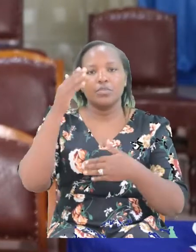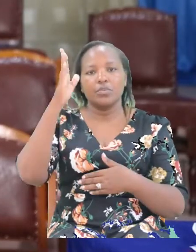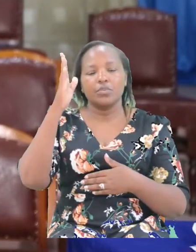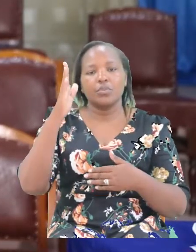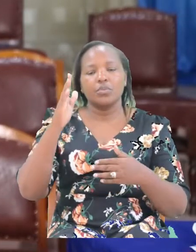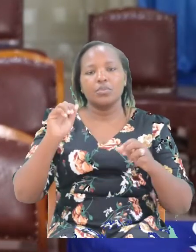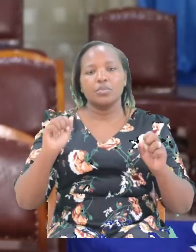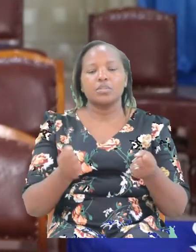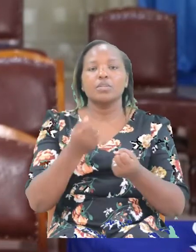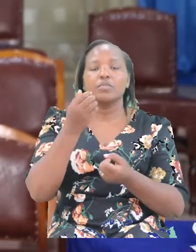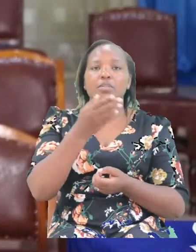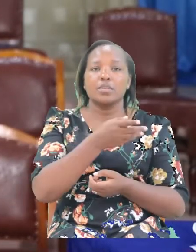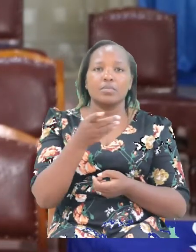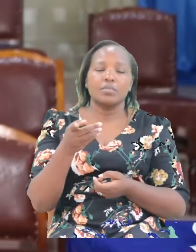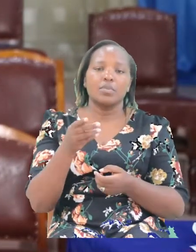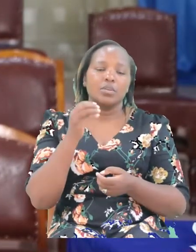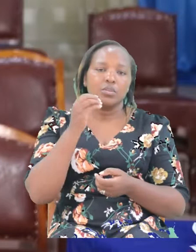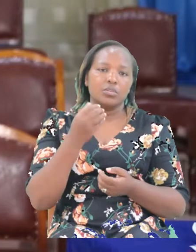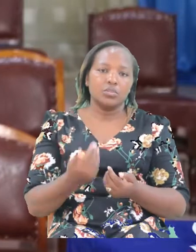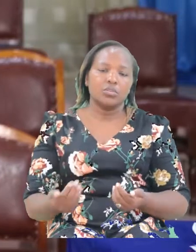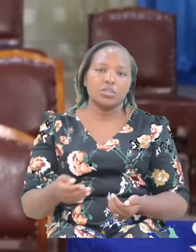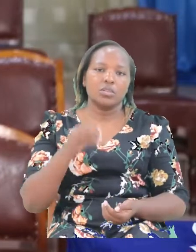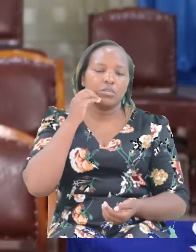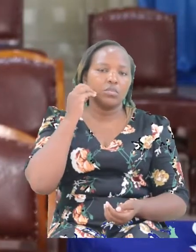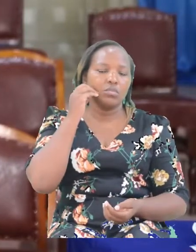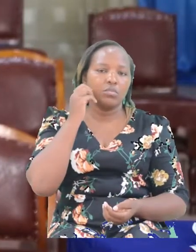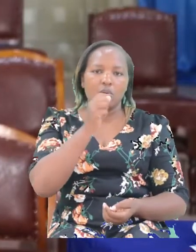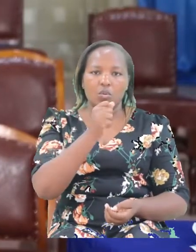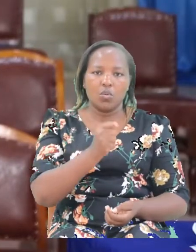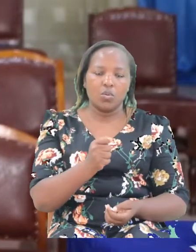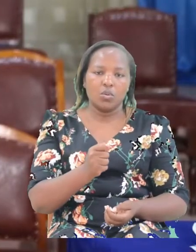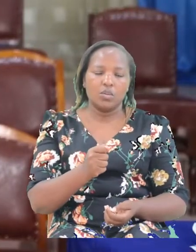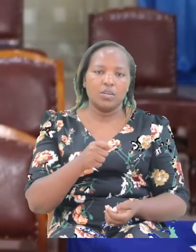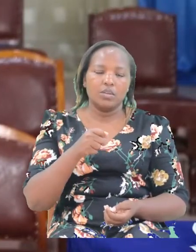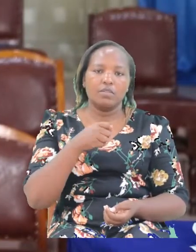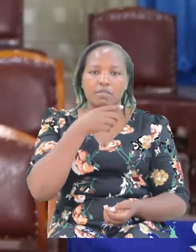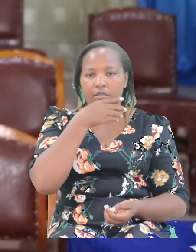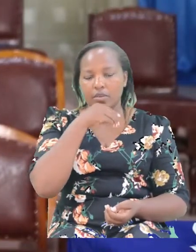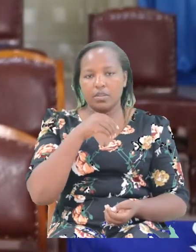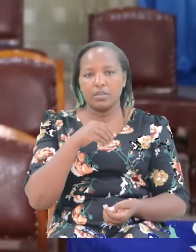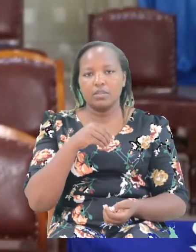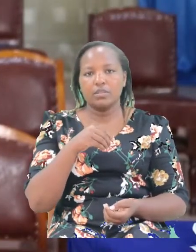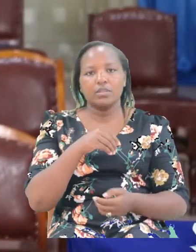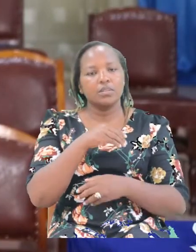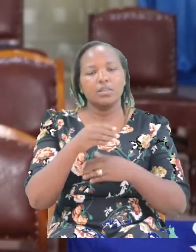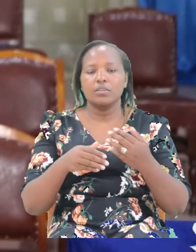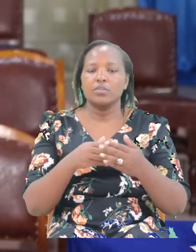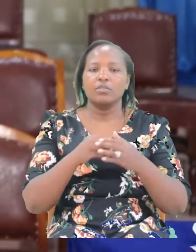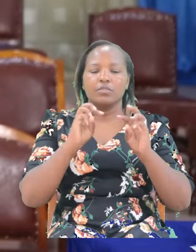kuwa rehemu watoto walioko nyumbani, hata wazee, mababa zao, pamoja na jiminzi